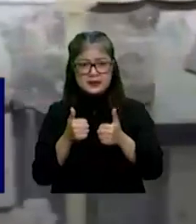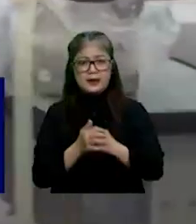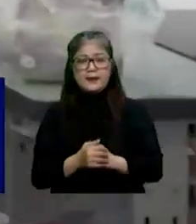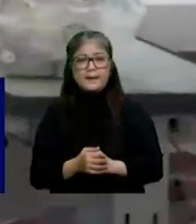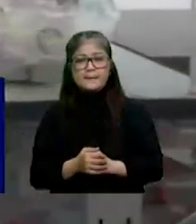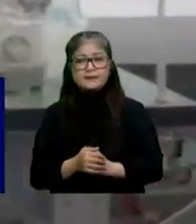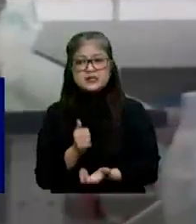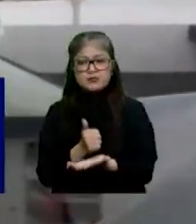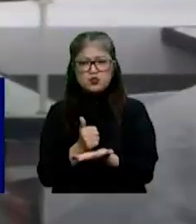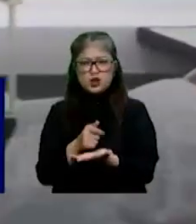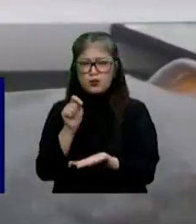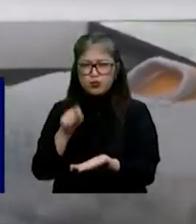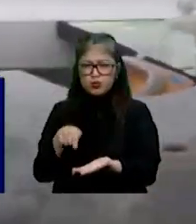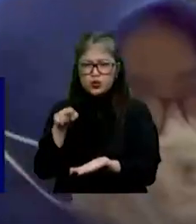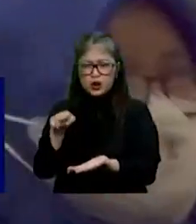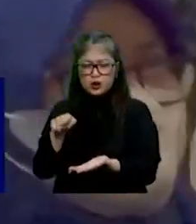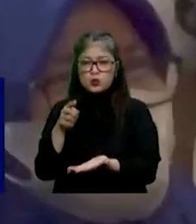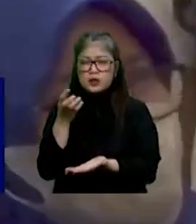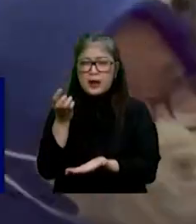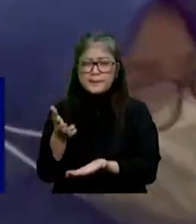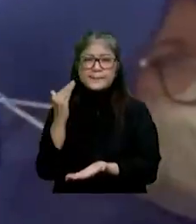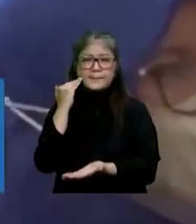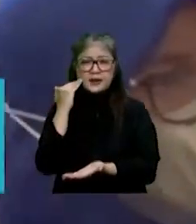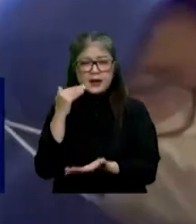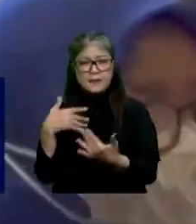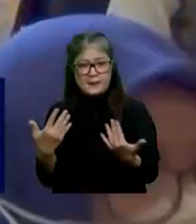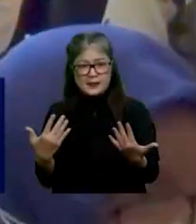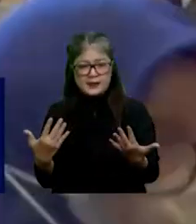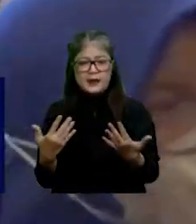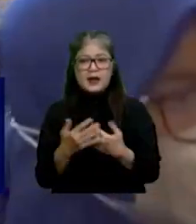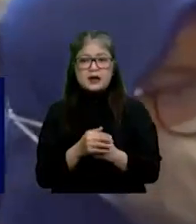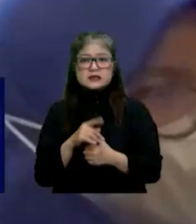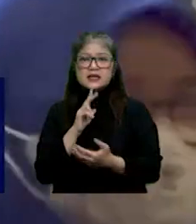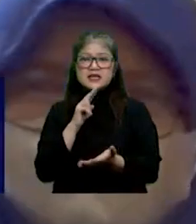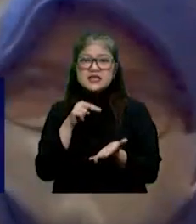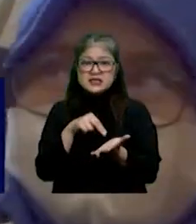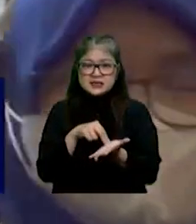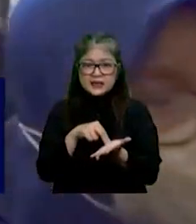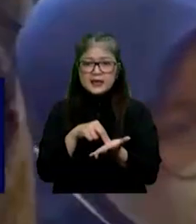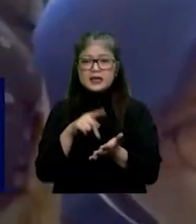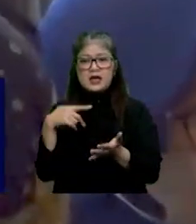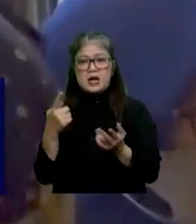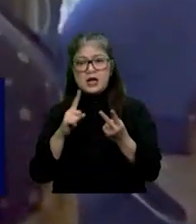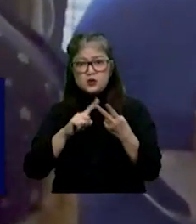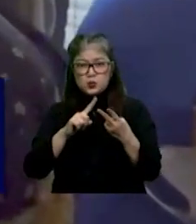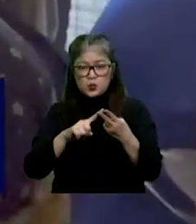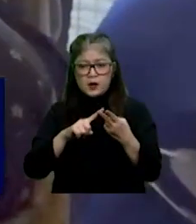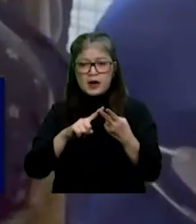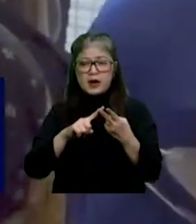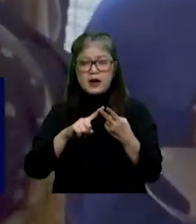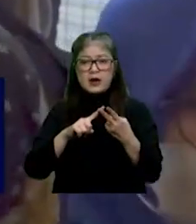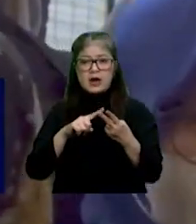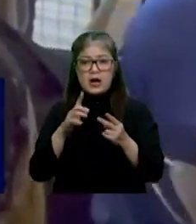paling dibutuhkan dari sisi kemudahan itu adalah perizinan. Kedua, jangan ada